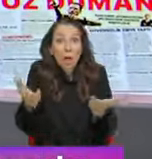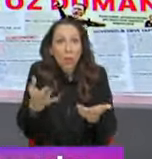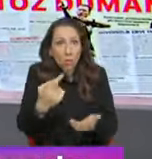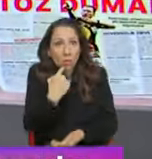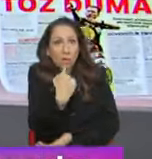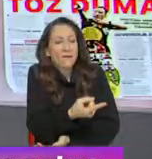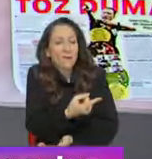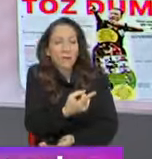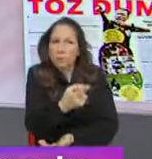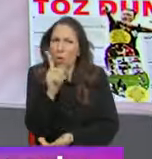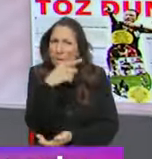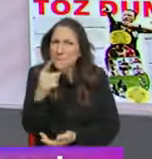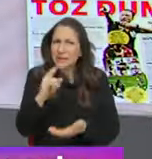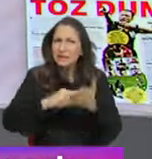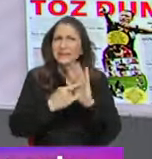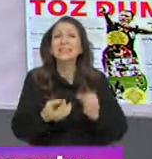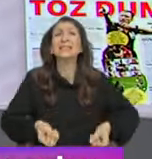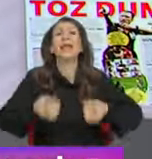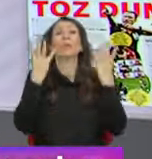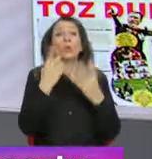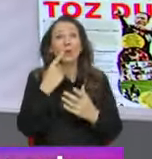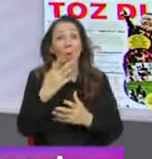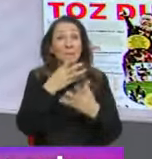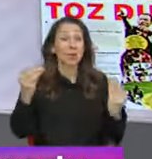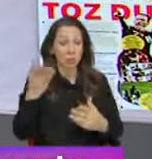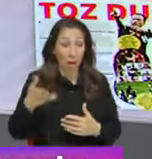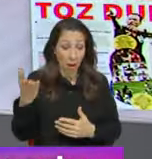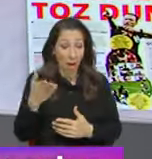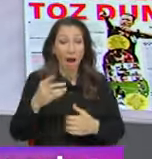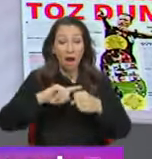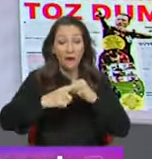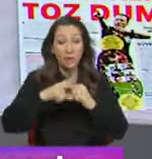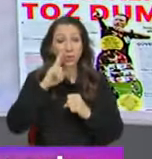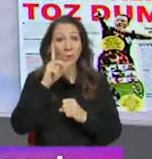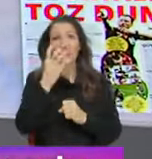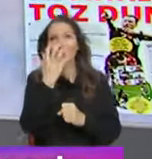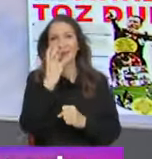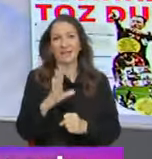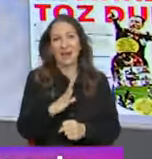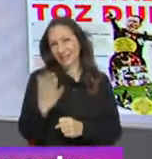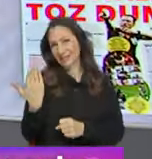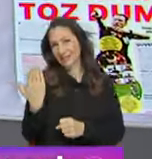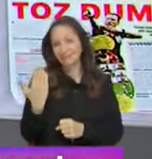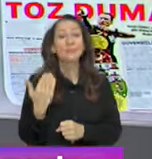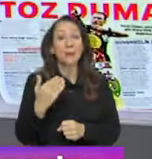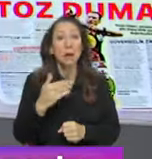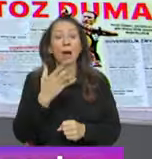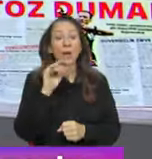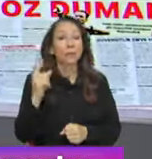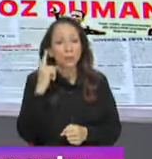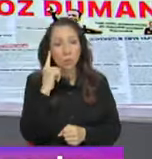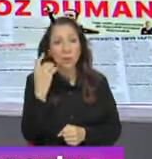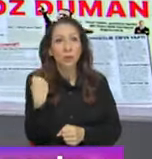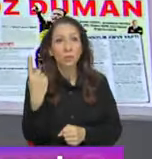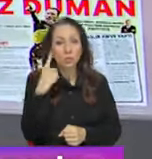söylendi 10.000 lirayla geçinemiyoruz denilen milyonlara şimdi hafta sonunda bir beklenti yaratılmıştı emeklinin duyduğu